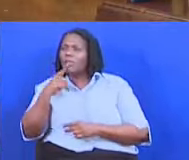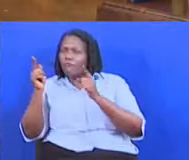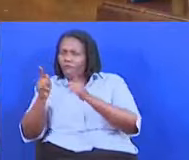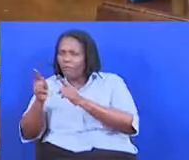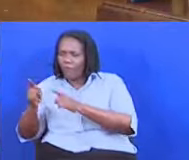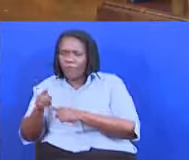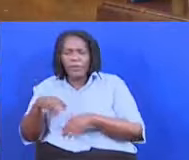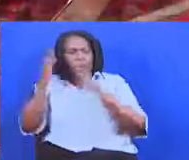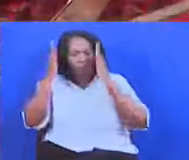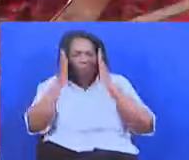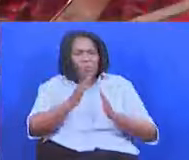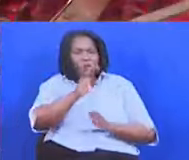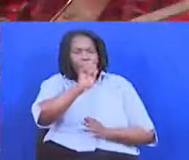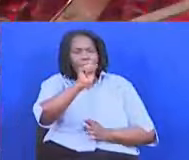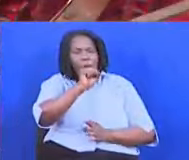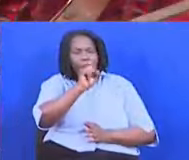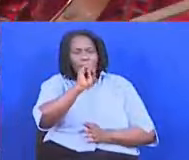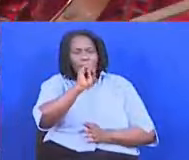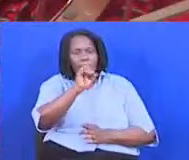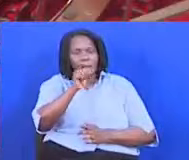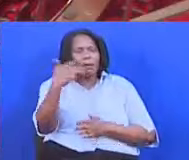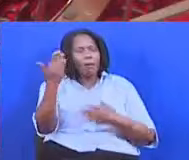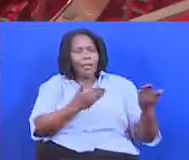Asia Halamga, swali la nyongeza.